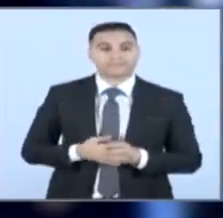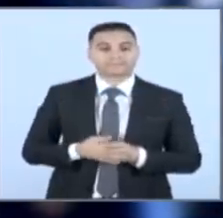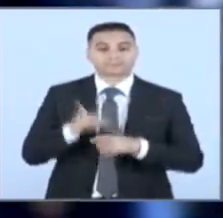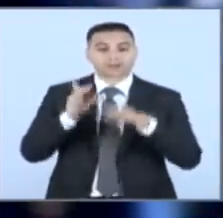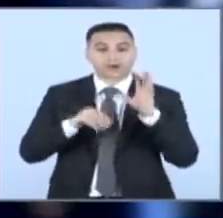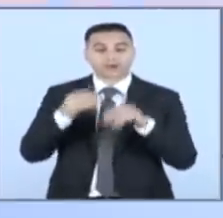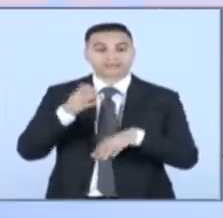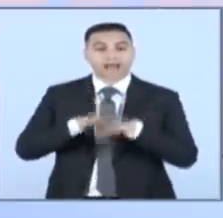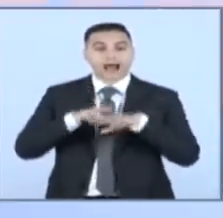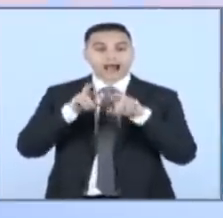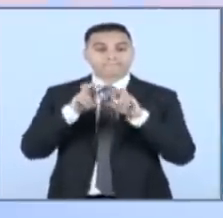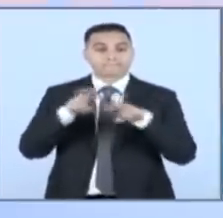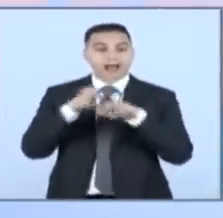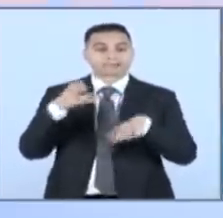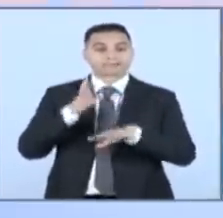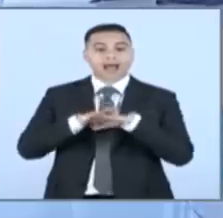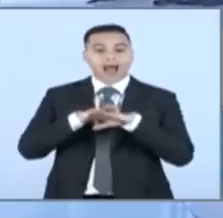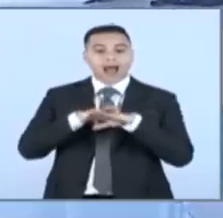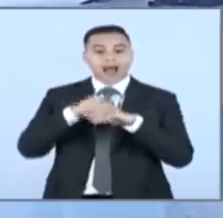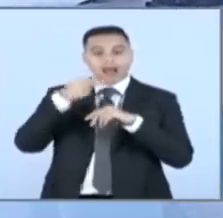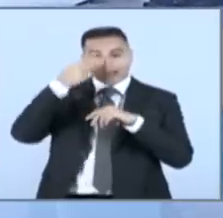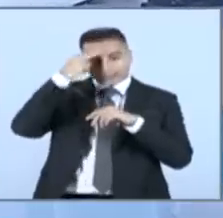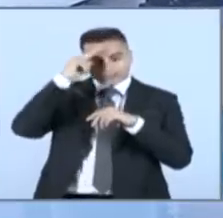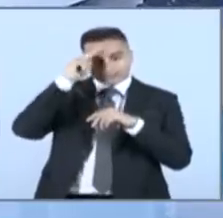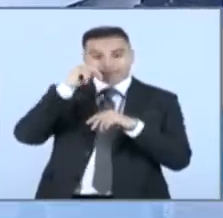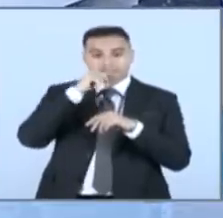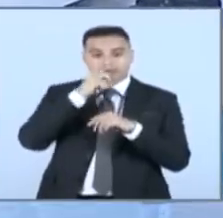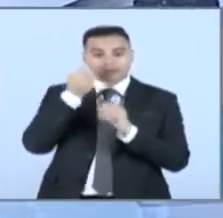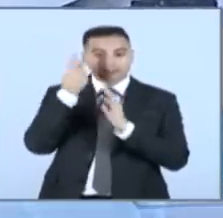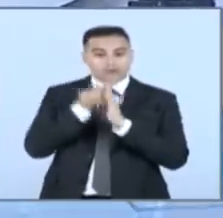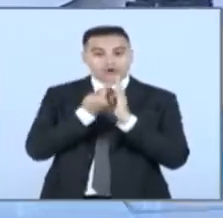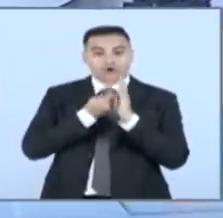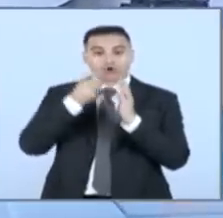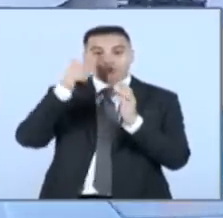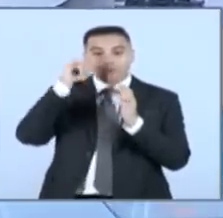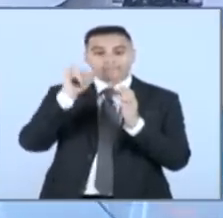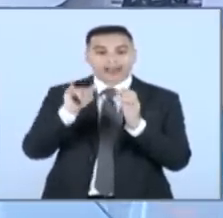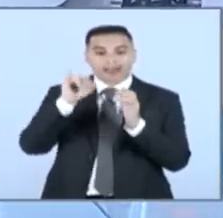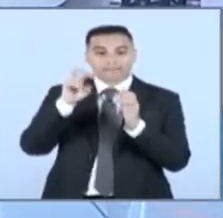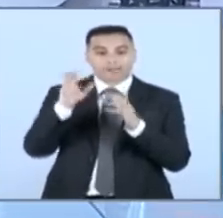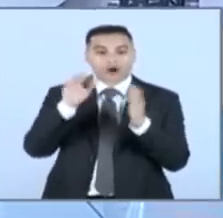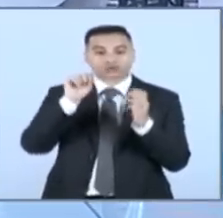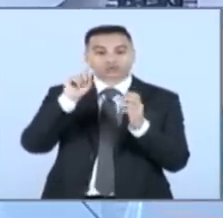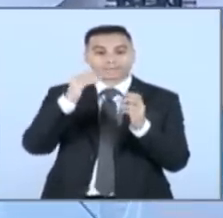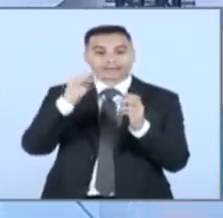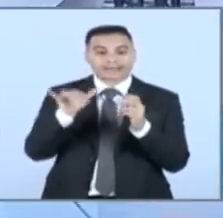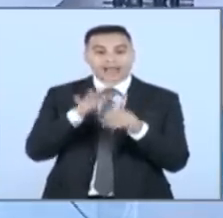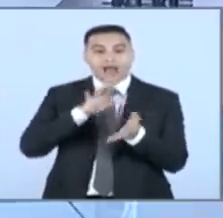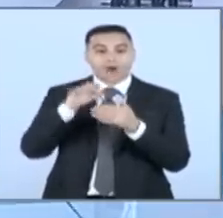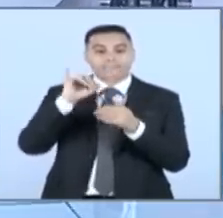رواية حول البحث عن الهوية وتيه الهجرة. أميمة صبحي، ميرال